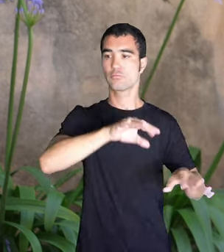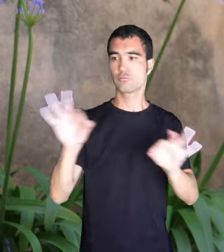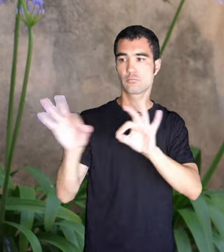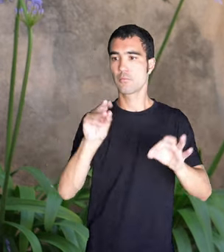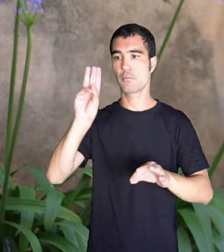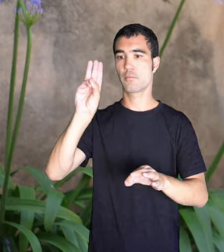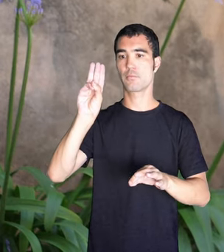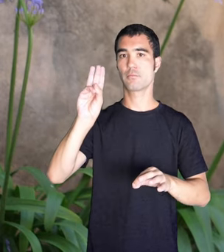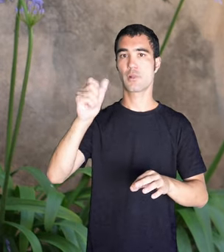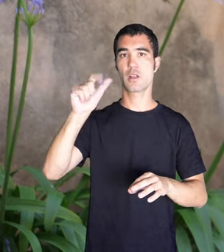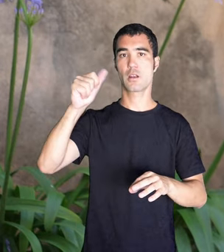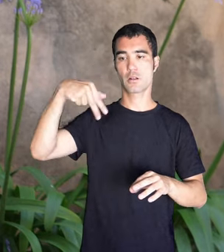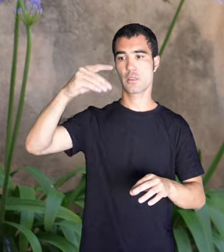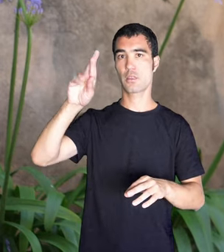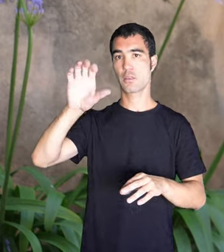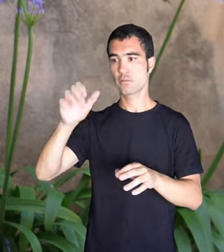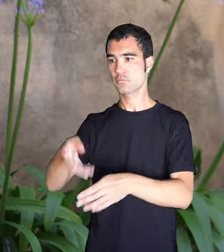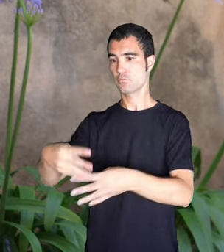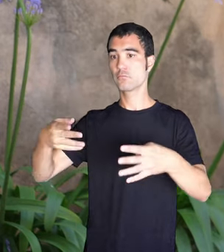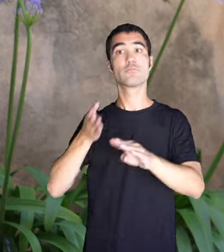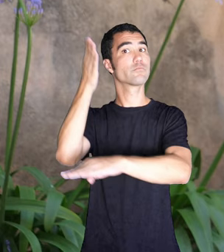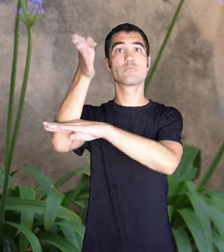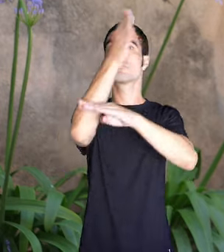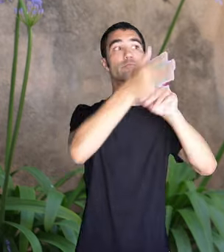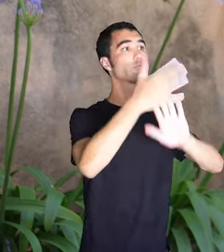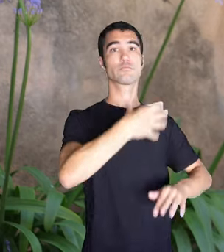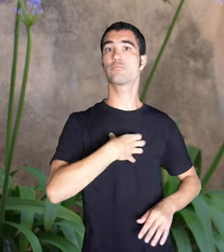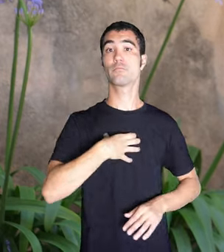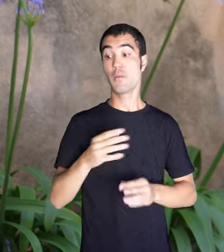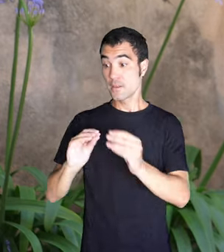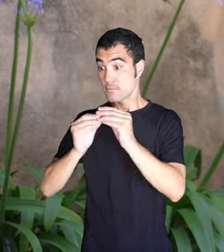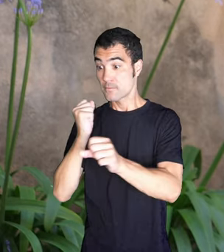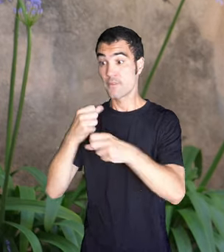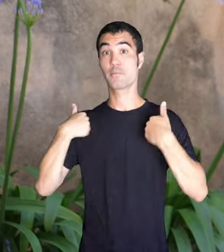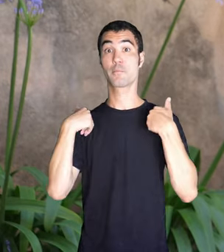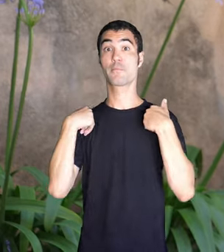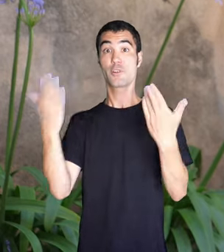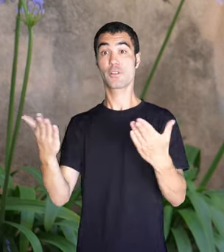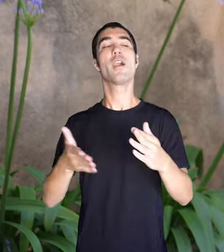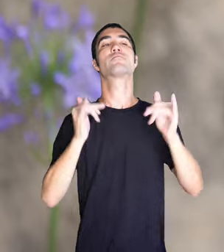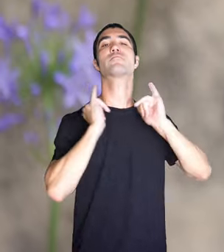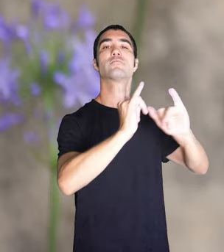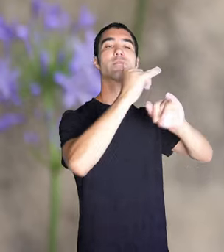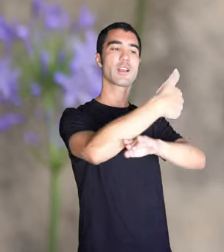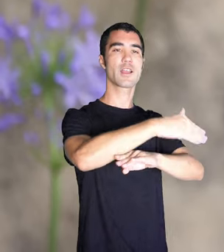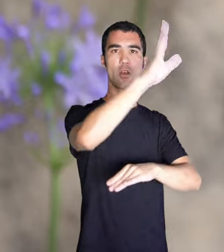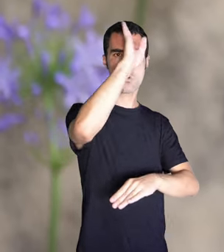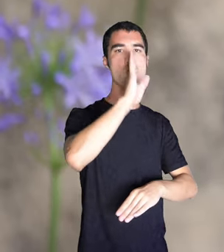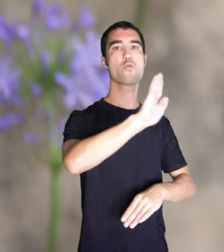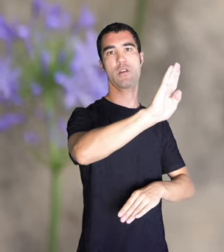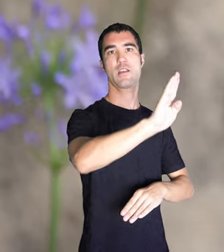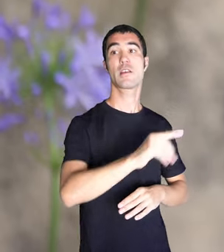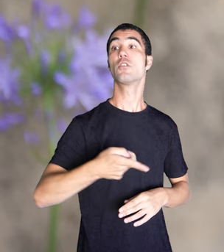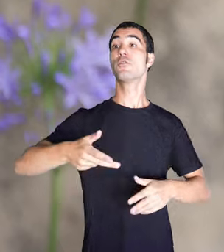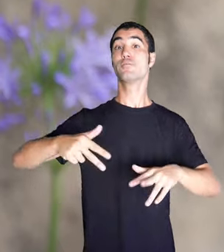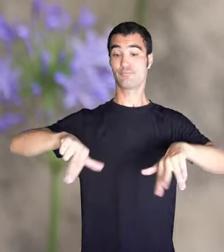palangres i no podíem anar enlloc. De vegades sí que vavem prems, un anàvem a fer una volta pel carrer de la Lluna. I mos deixàvem sortir si